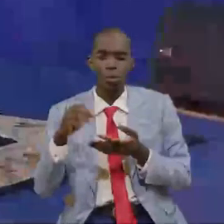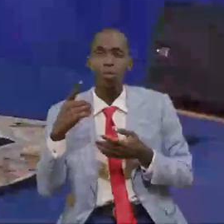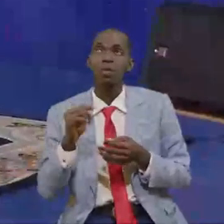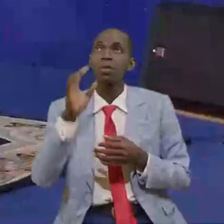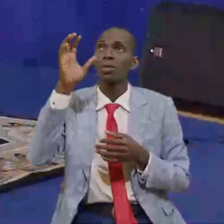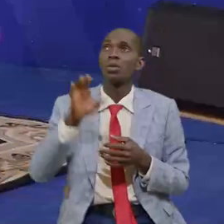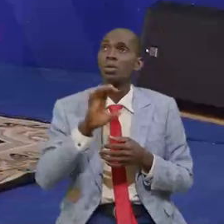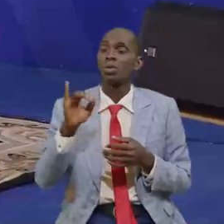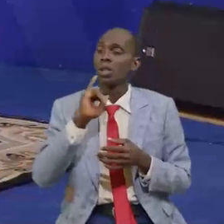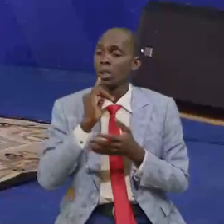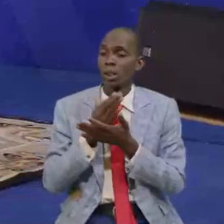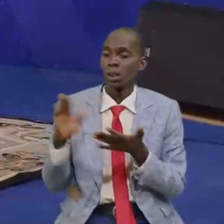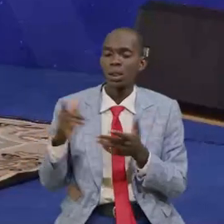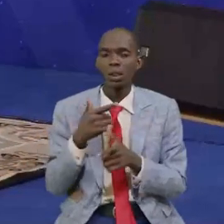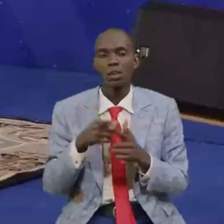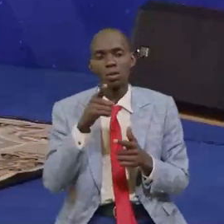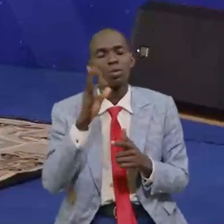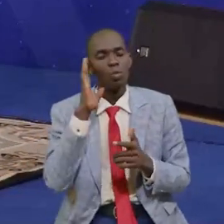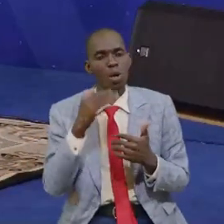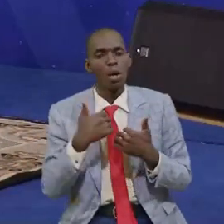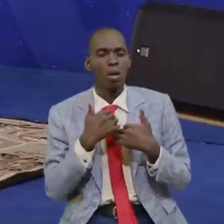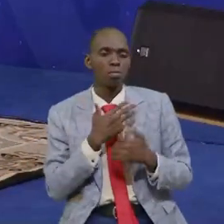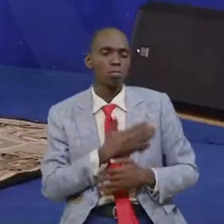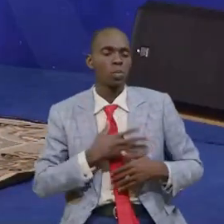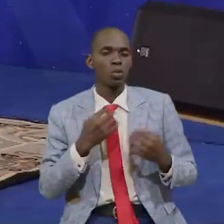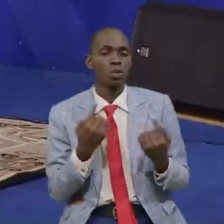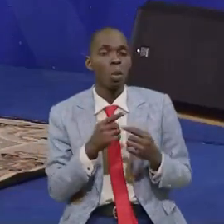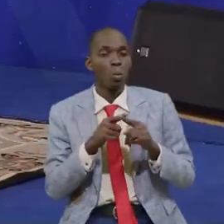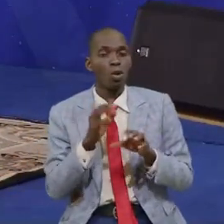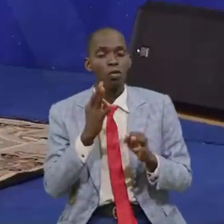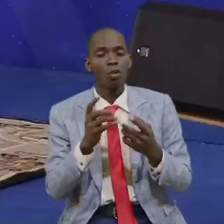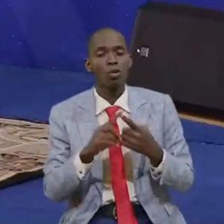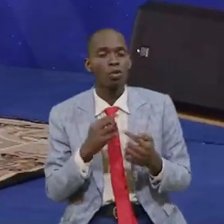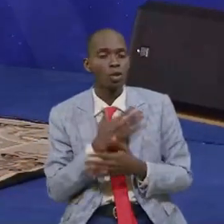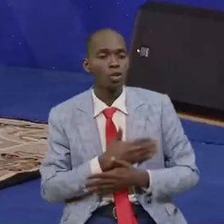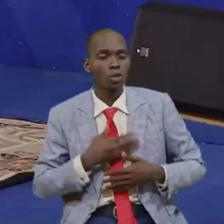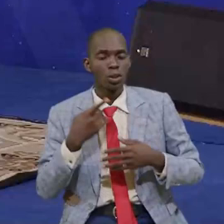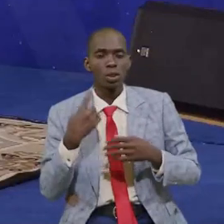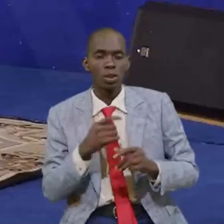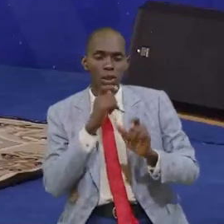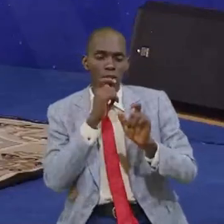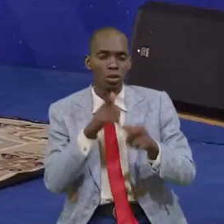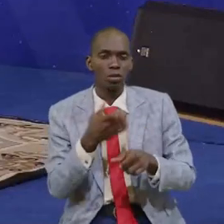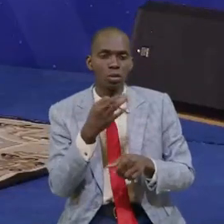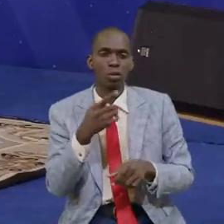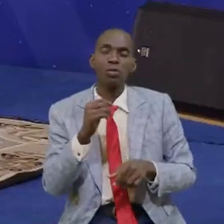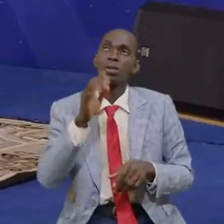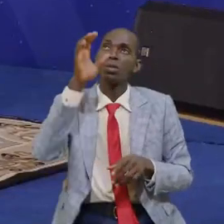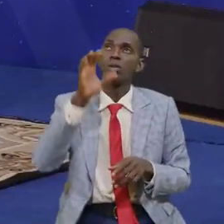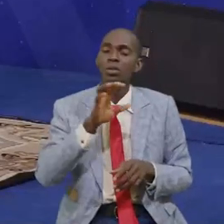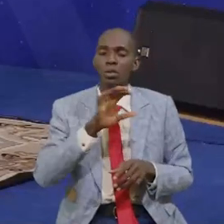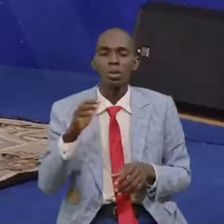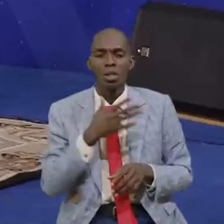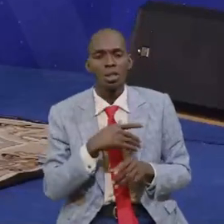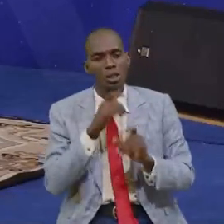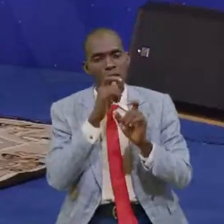tu as tes plaisirs du péché. Mais si tu veux jouir des provisions de la croix et des provisions